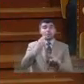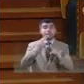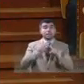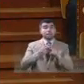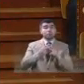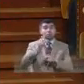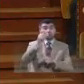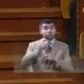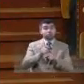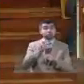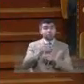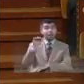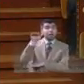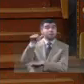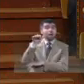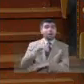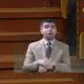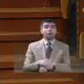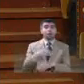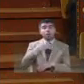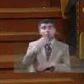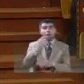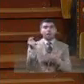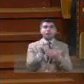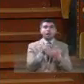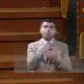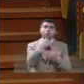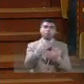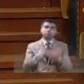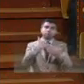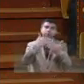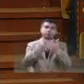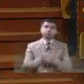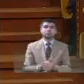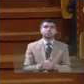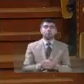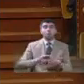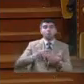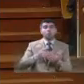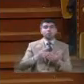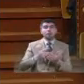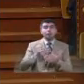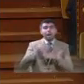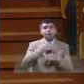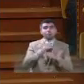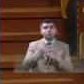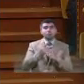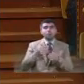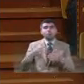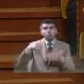على منطقة زاكورة وباسم فريقنا، بغينا نطلبوا منكم كرئيس وكمجلس تلاوة الفالحة على حادثة السير اللي وقعت